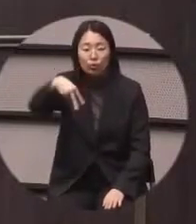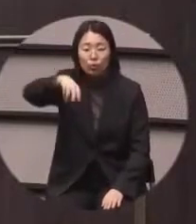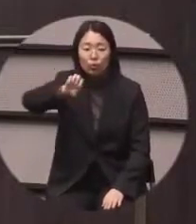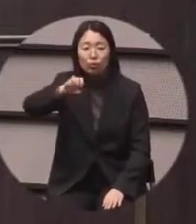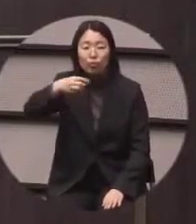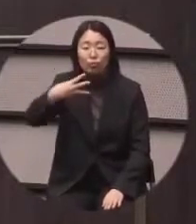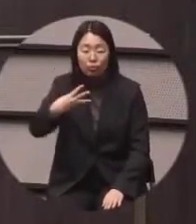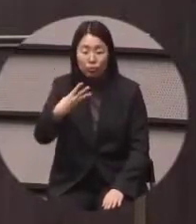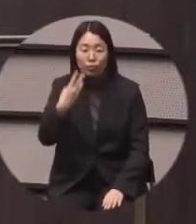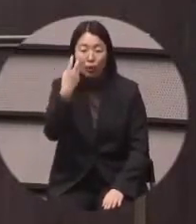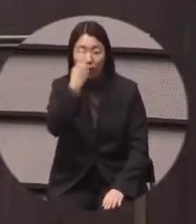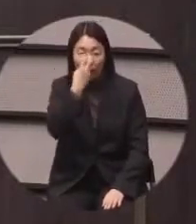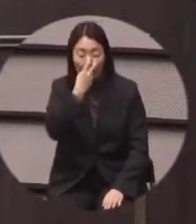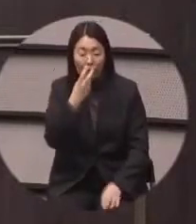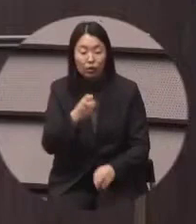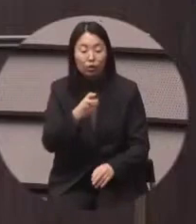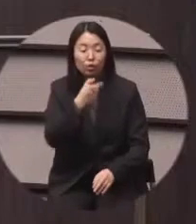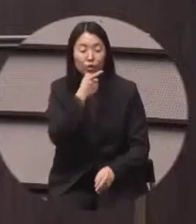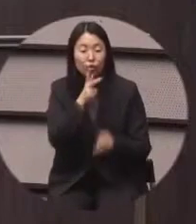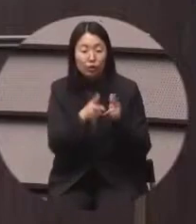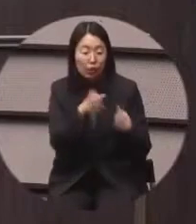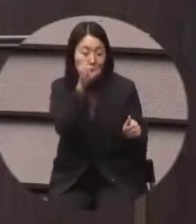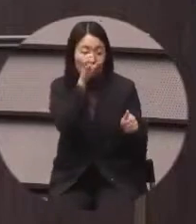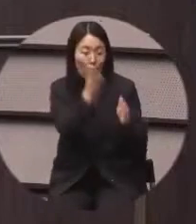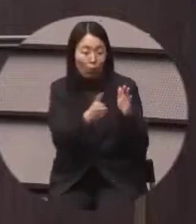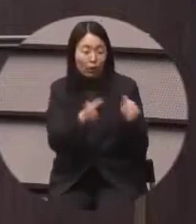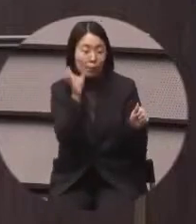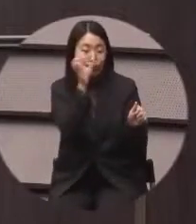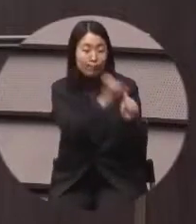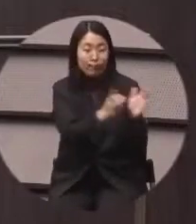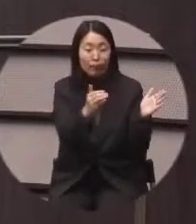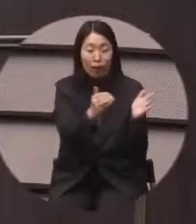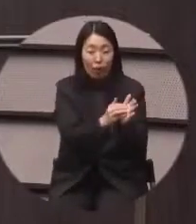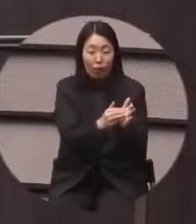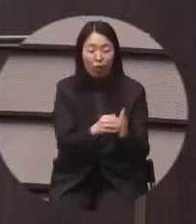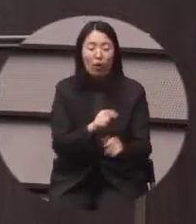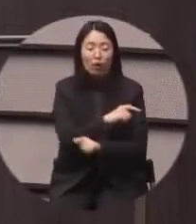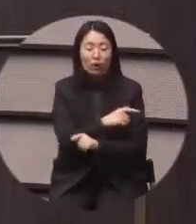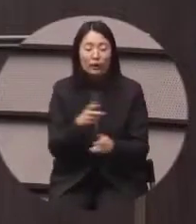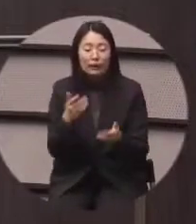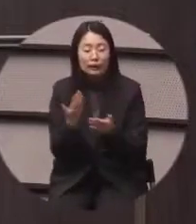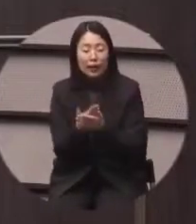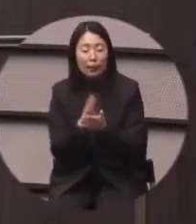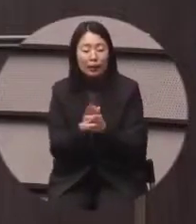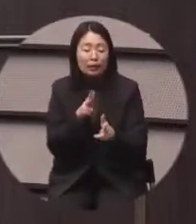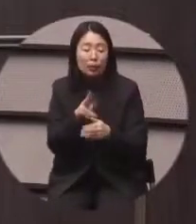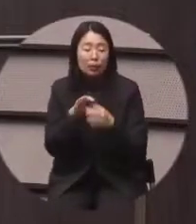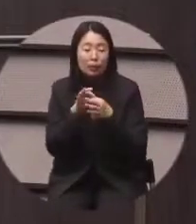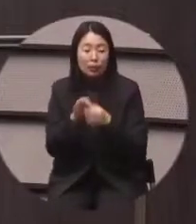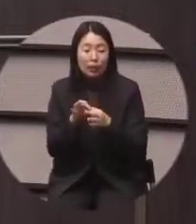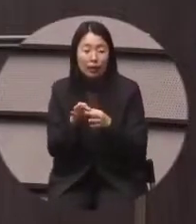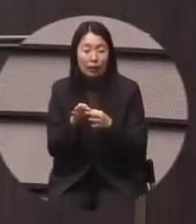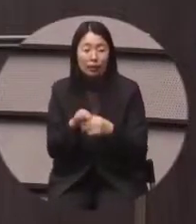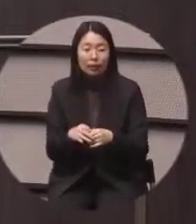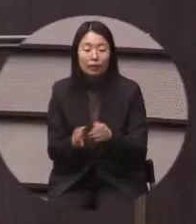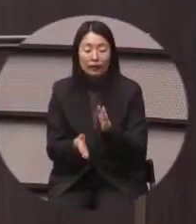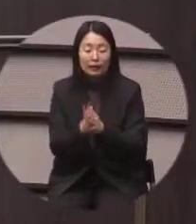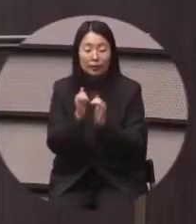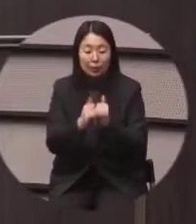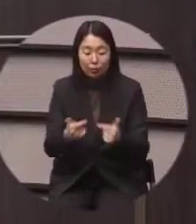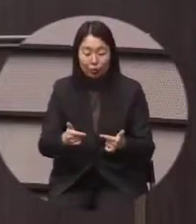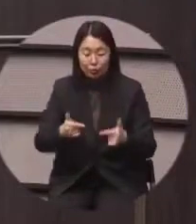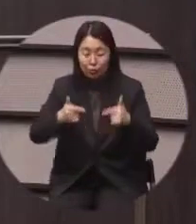위탁하였고 급격한 인구 증가와 각종 개발 사업에 따라 급수 인구가 꾸준히